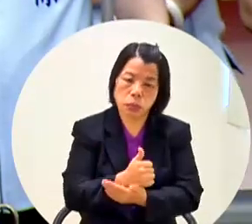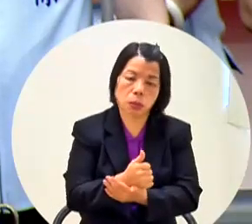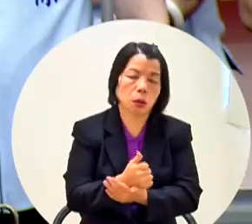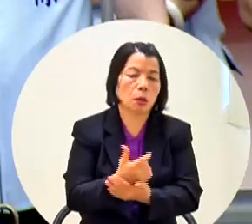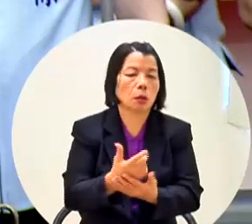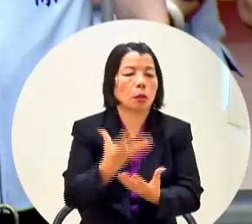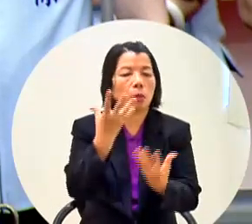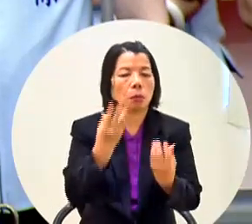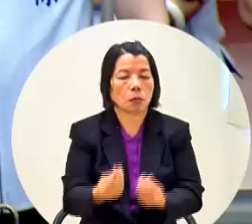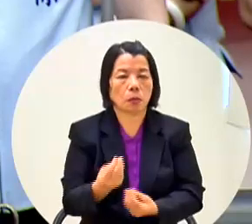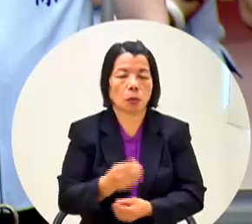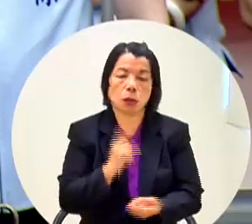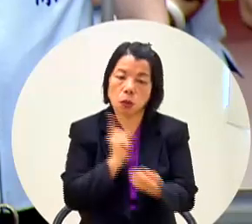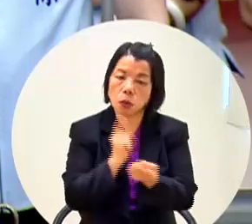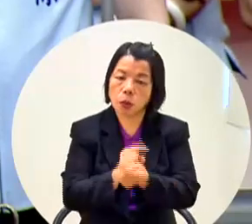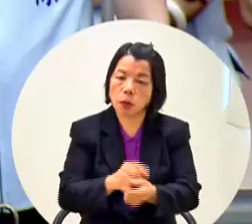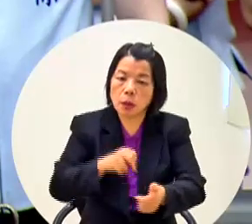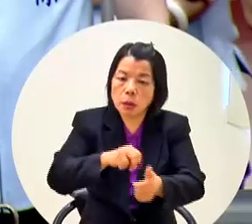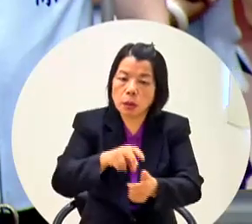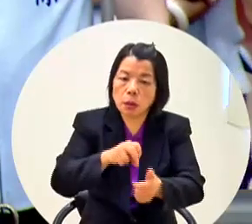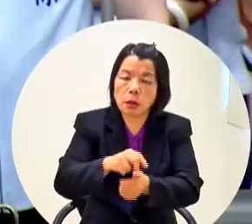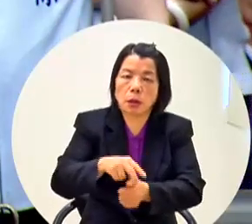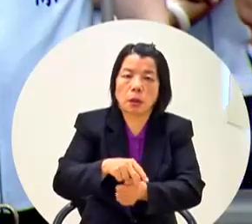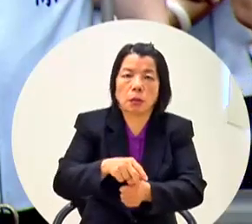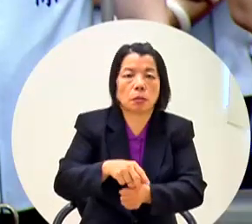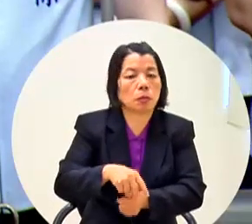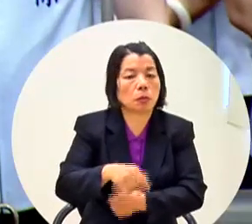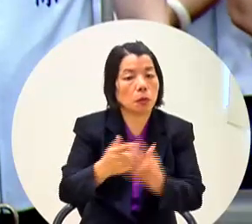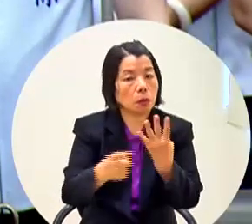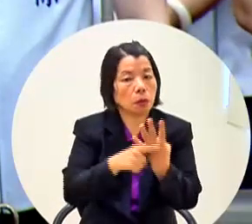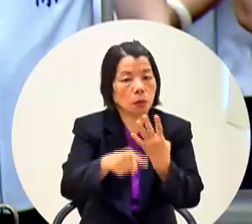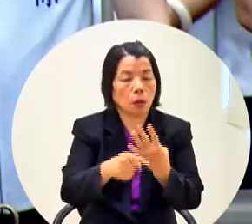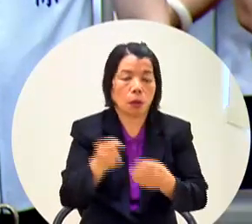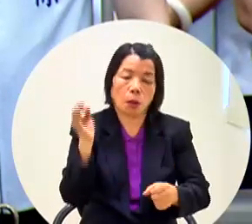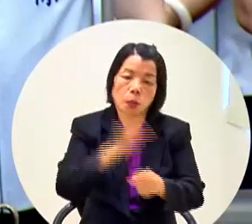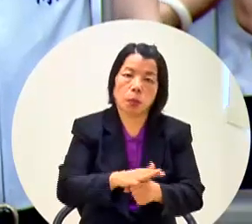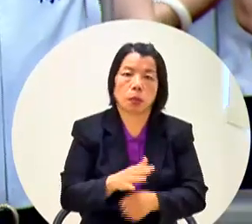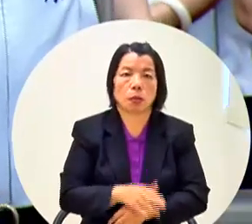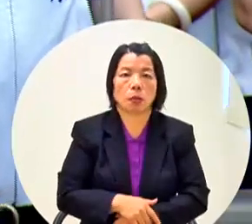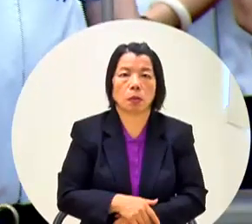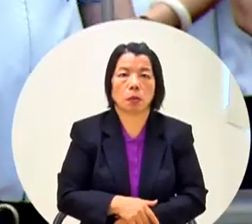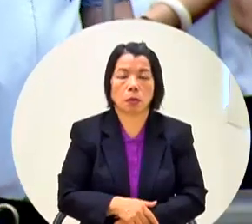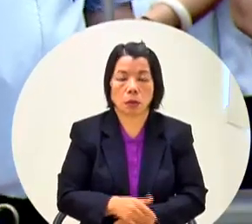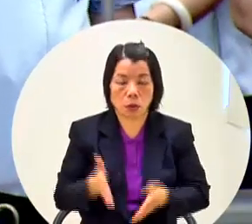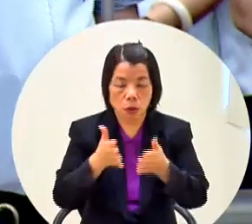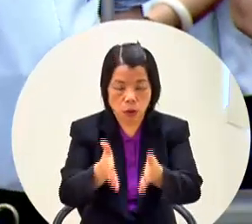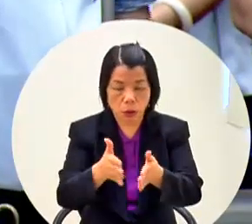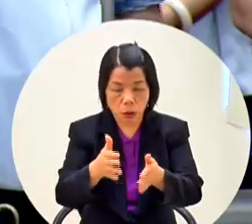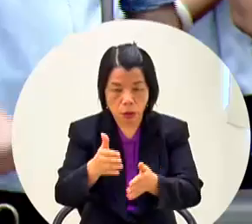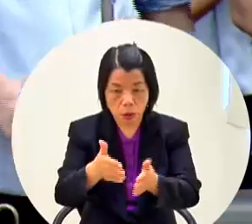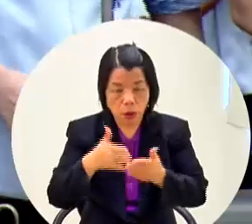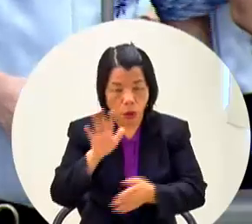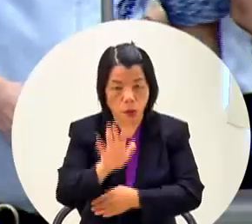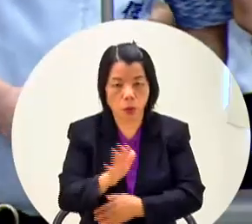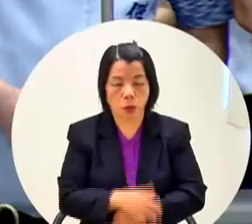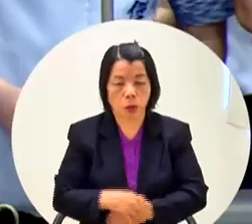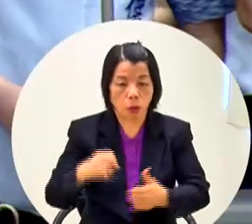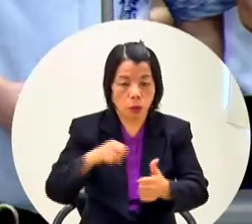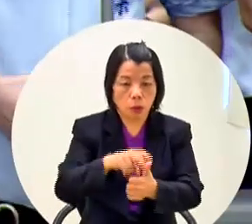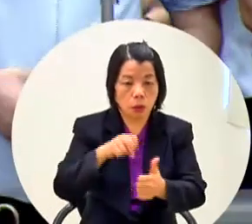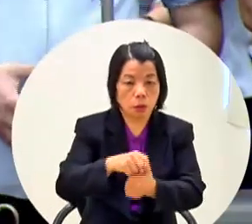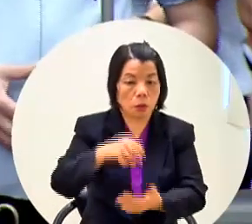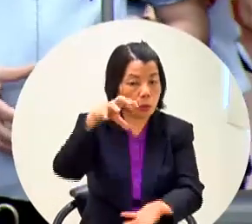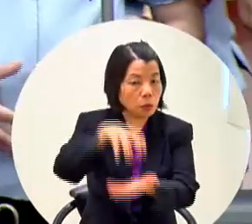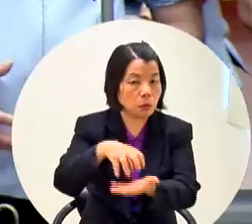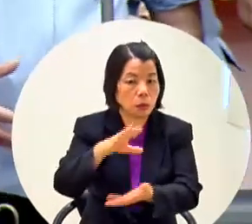以在这个养殖业，它的一个补助，它又针对啊要有养殖登记证，